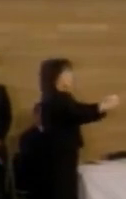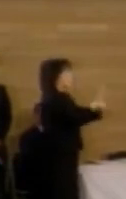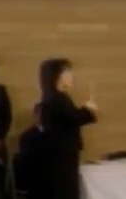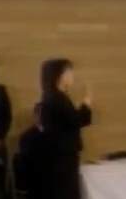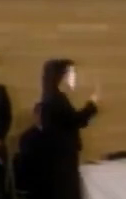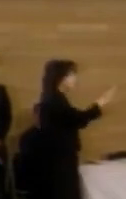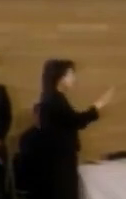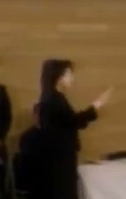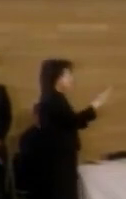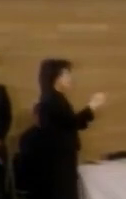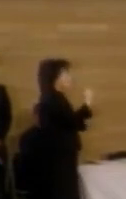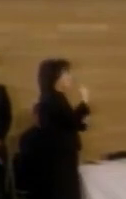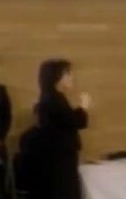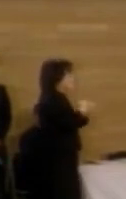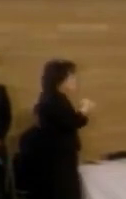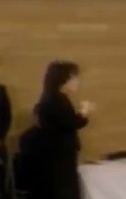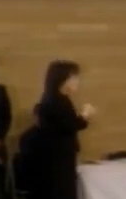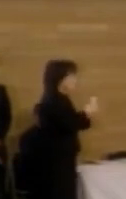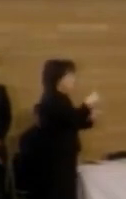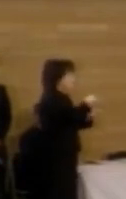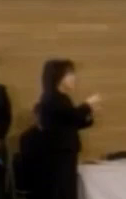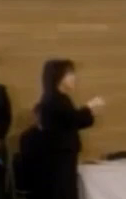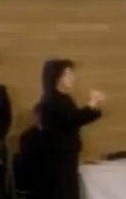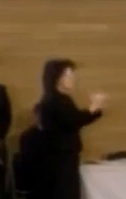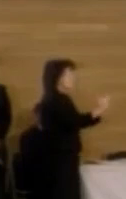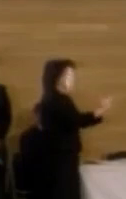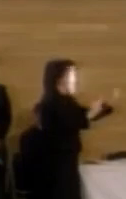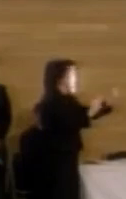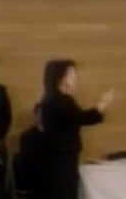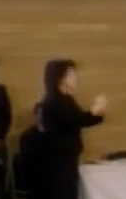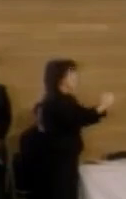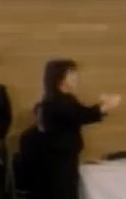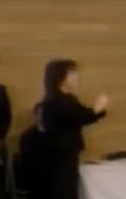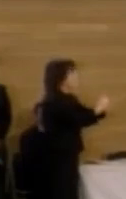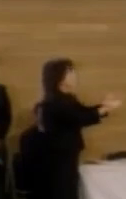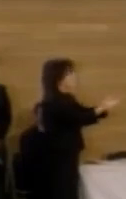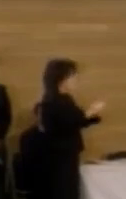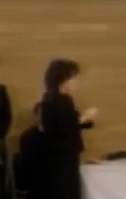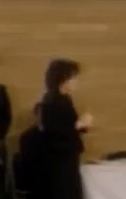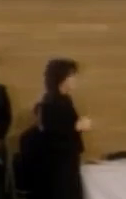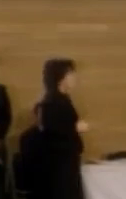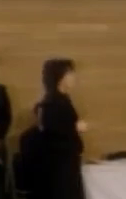々に救助され、生きながらえることができました。